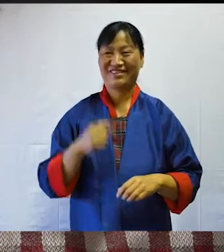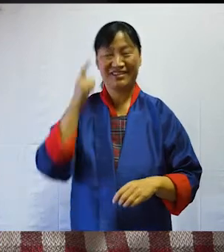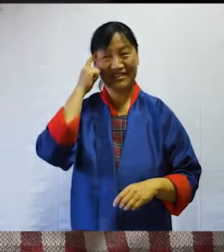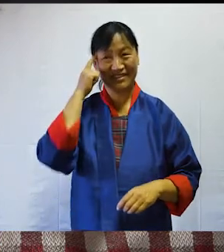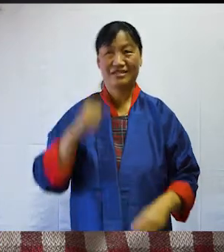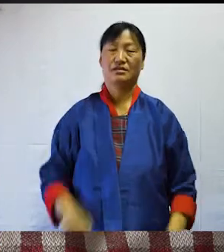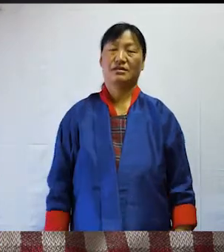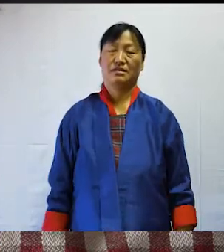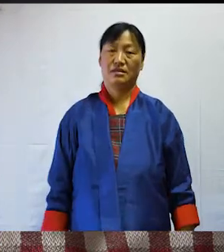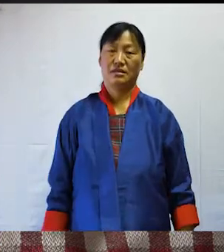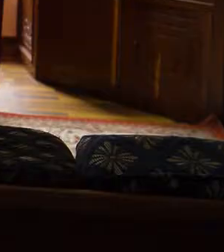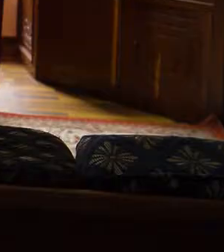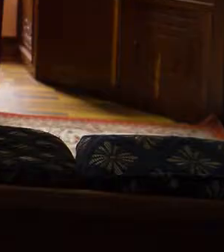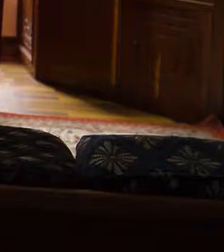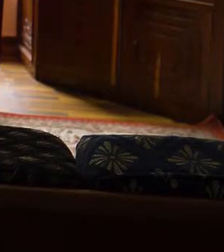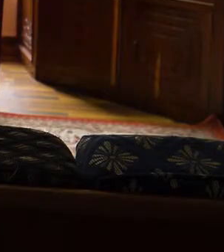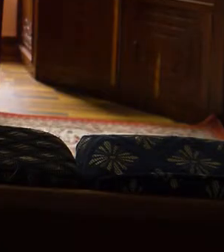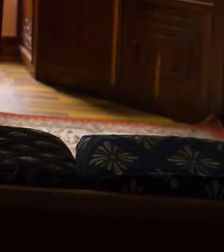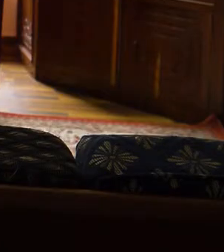बस्दैन भनेर सोच्थेँ म